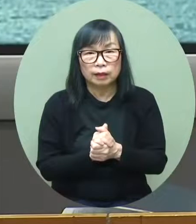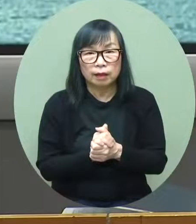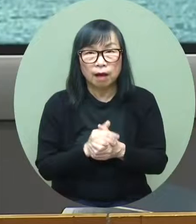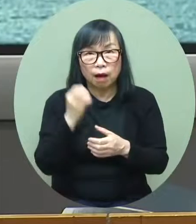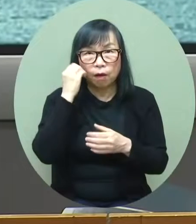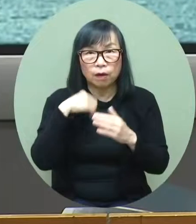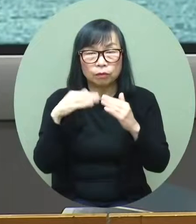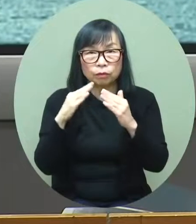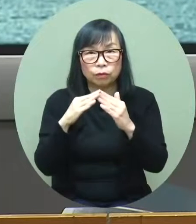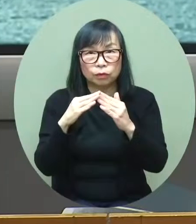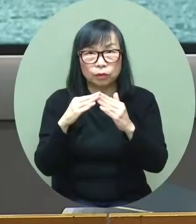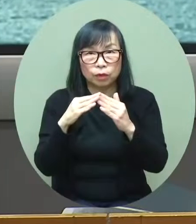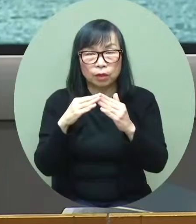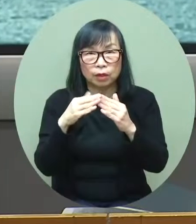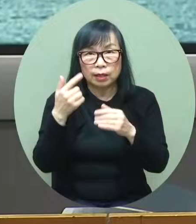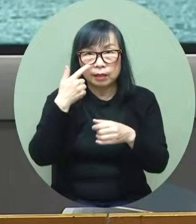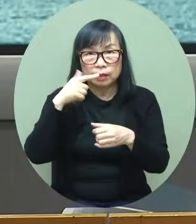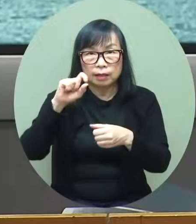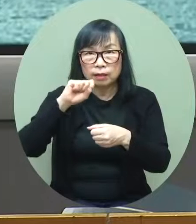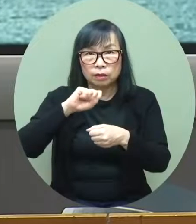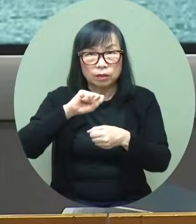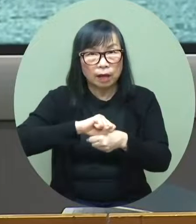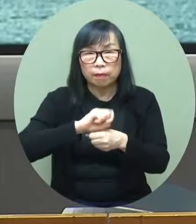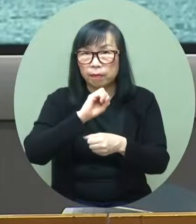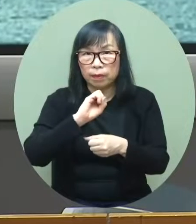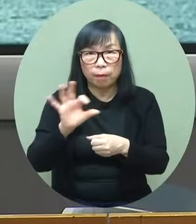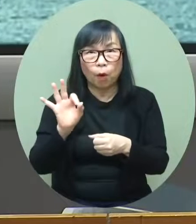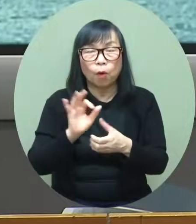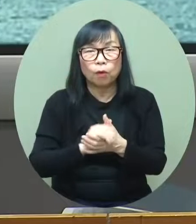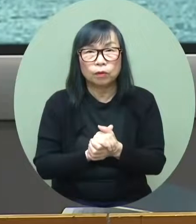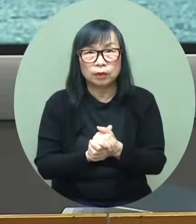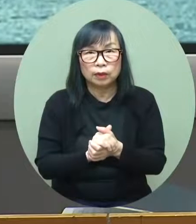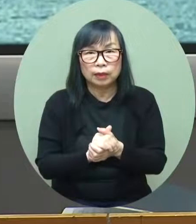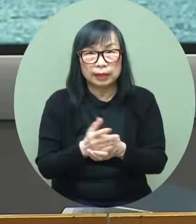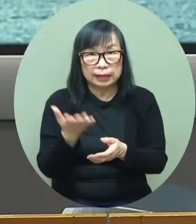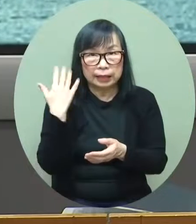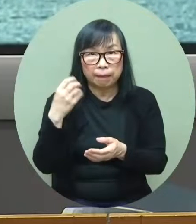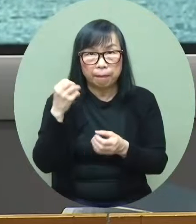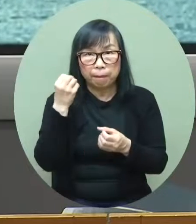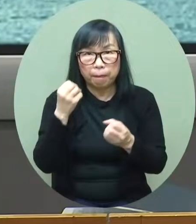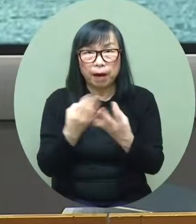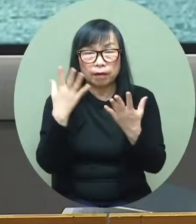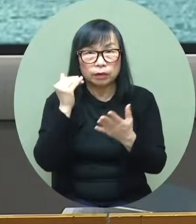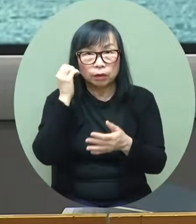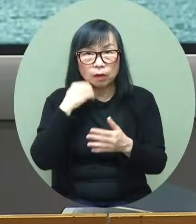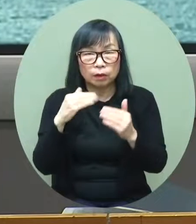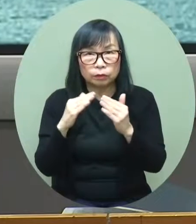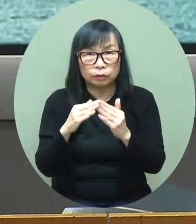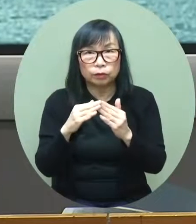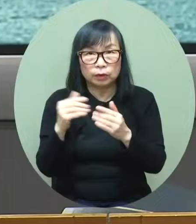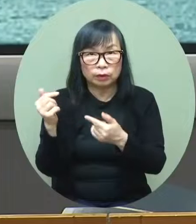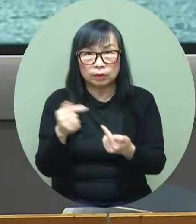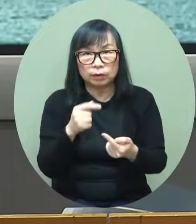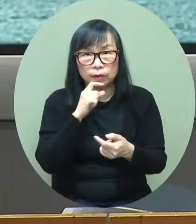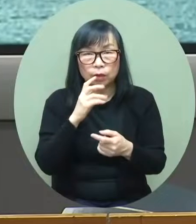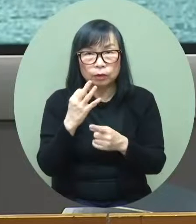舍入面咧，都係冇新增嘅院舍爆發啦。咁喺已有爆發嘅院舍入面咧，仲係有